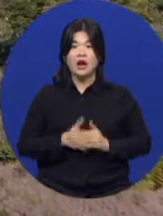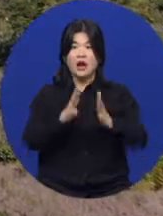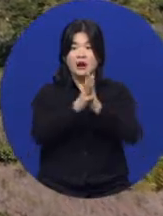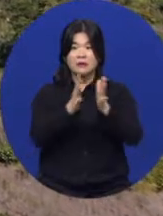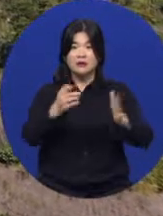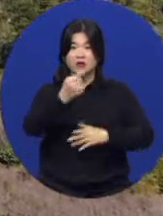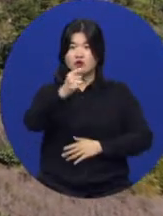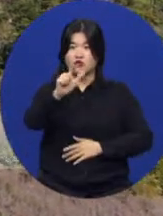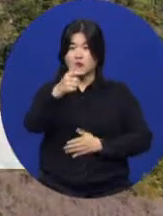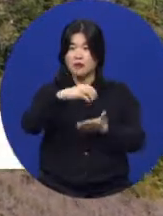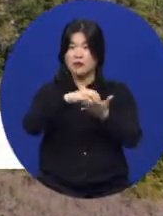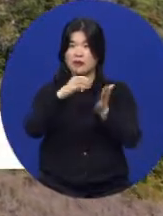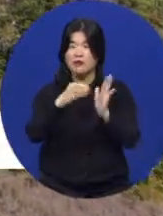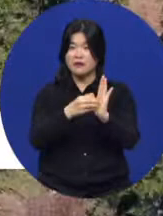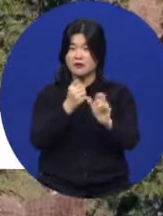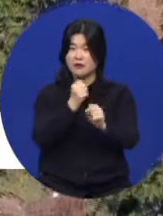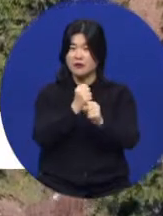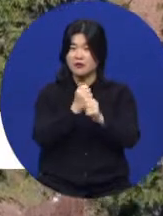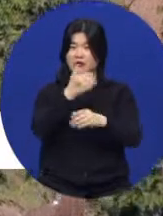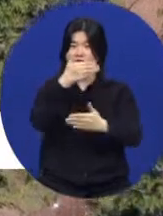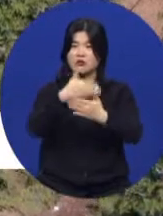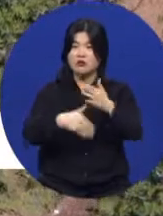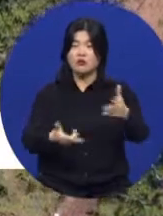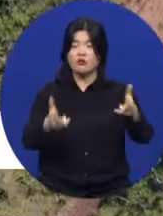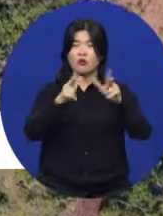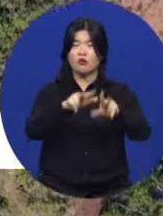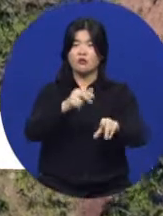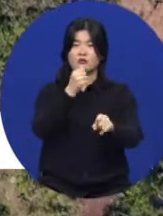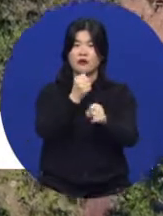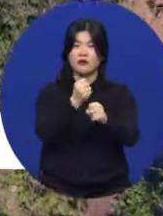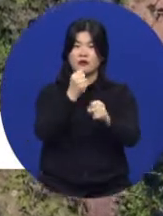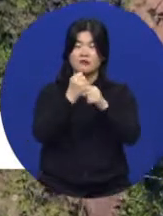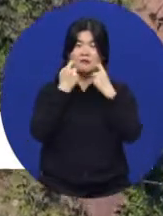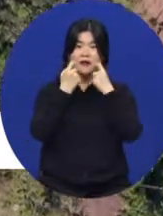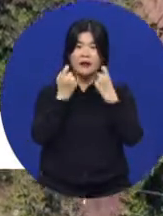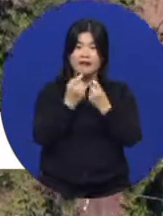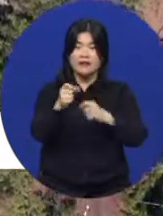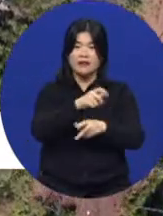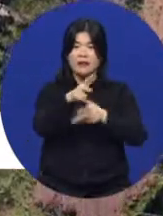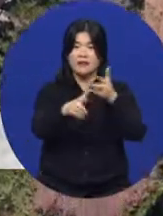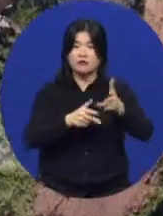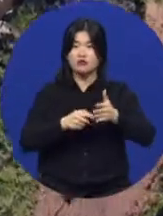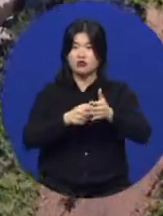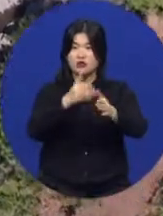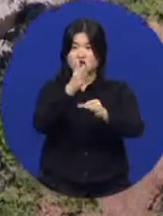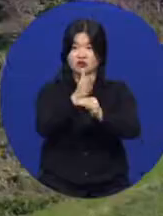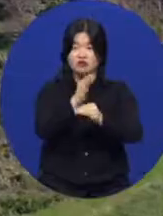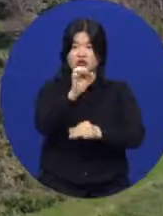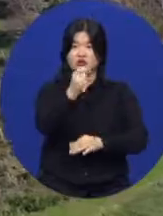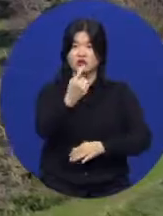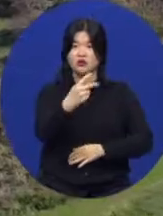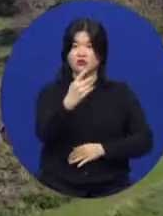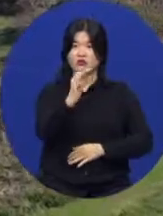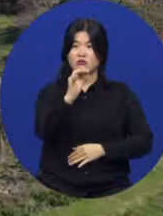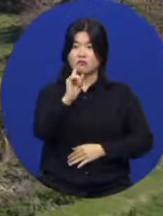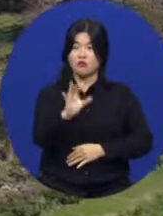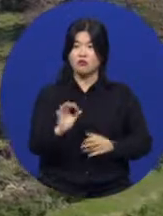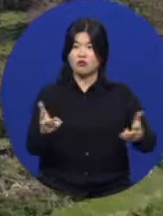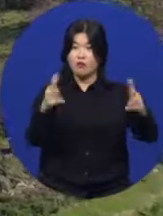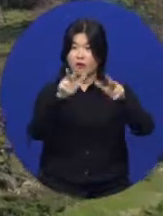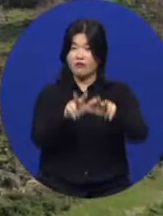아파트 1,600세대를 짓고 나머지는 공원으로 만드는 민간 특례 사업이 추진되고 있는 제주시 오등봉